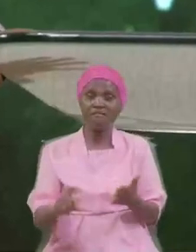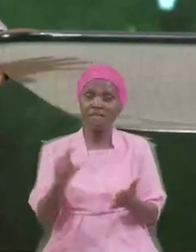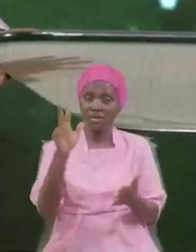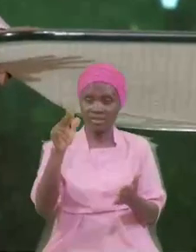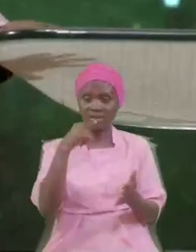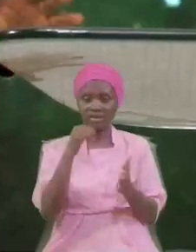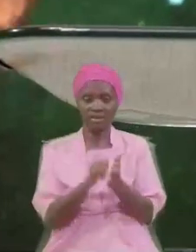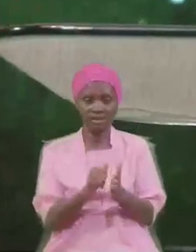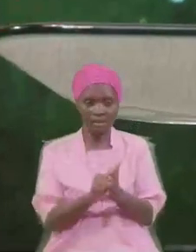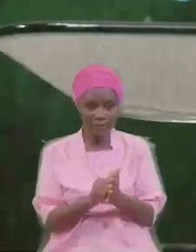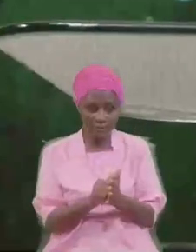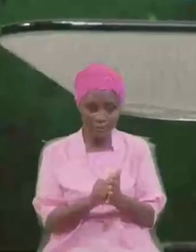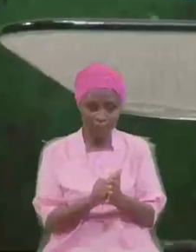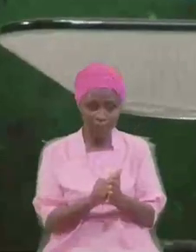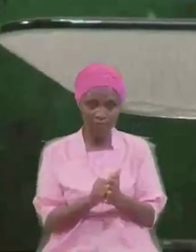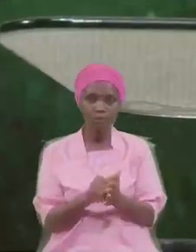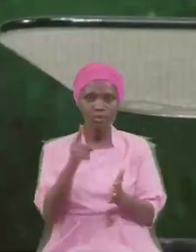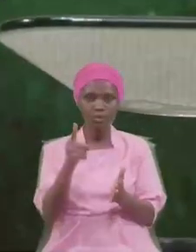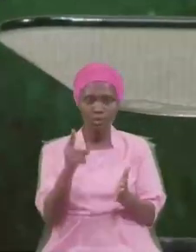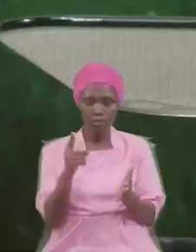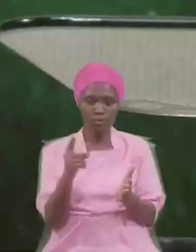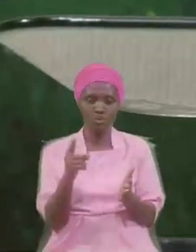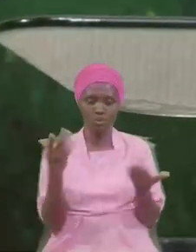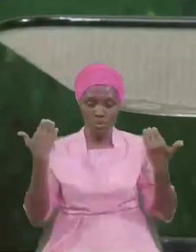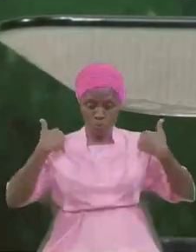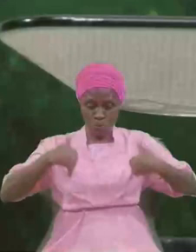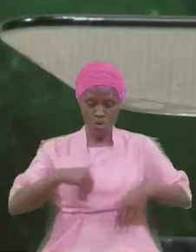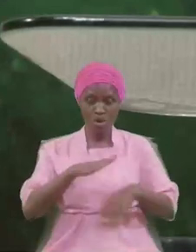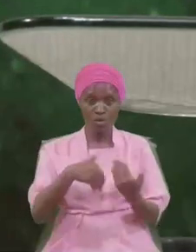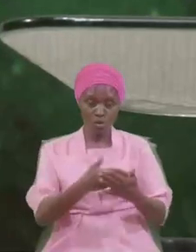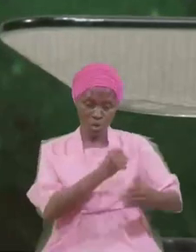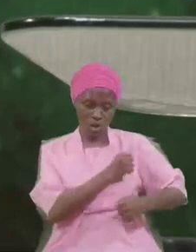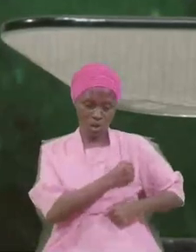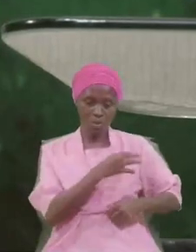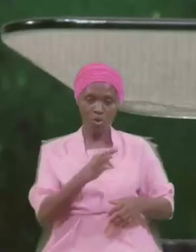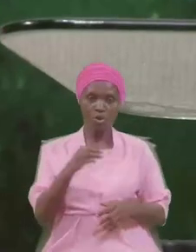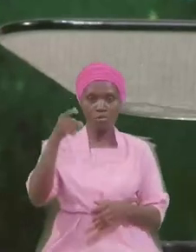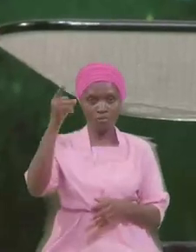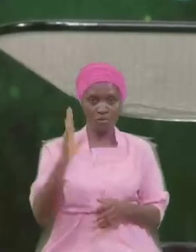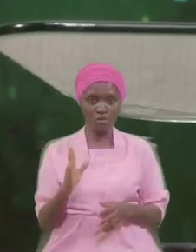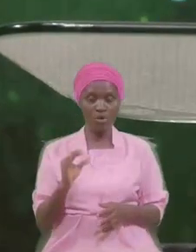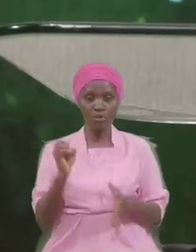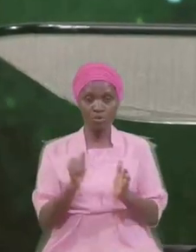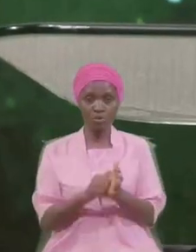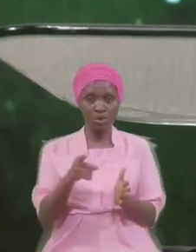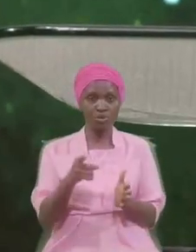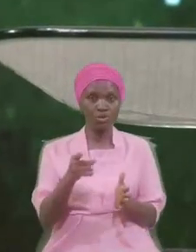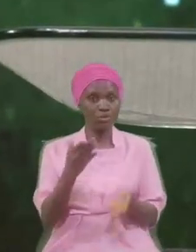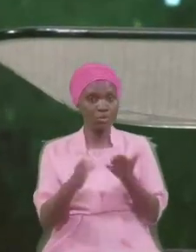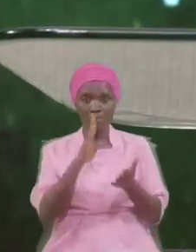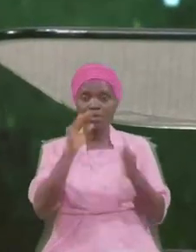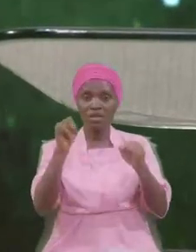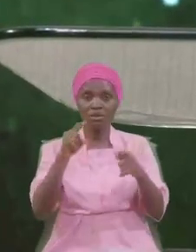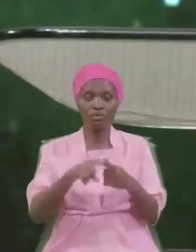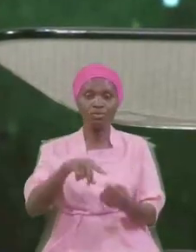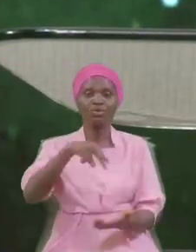prenez toutes les armes de Dieu afin de pouvoir résister dans